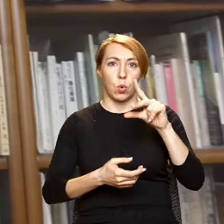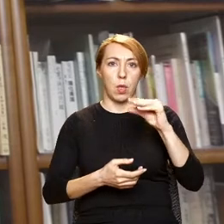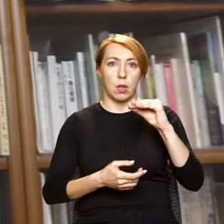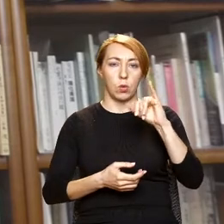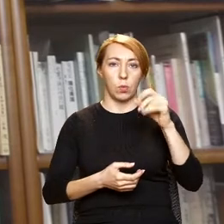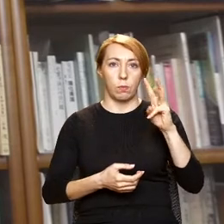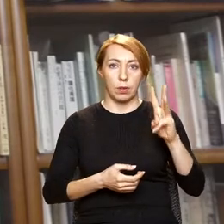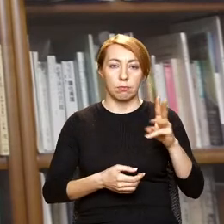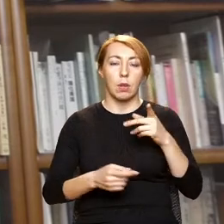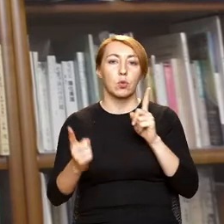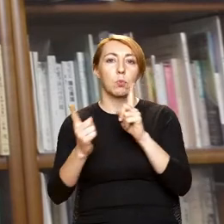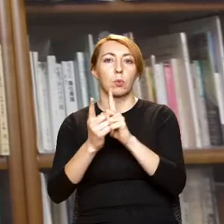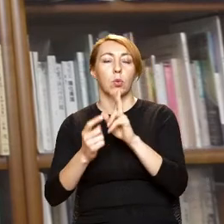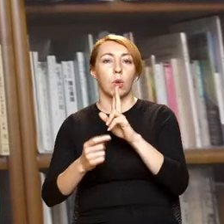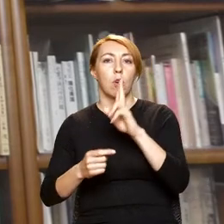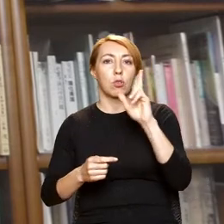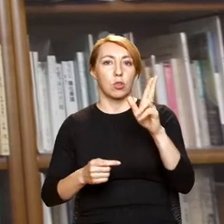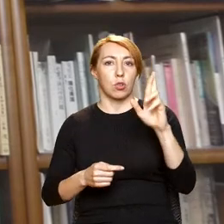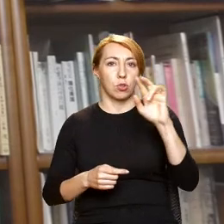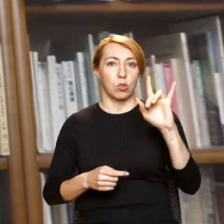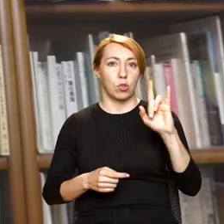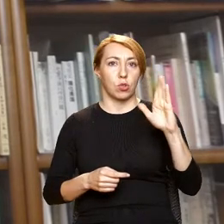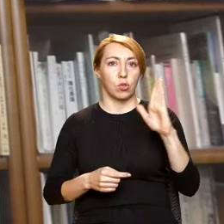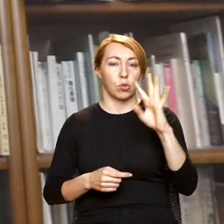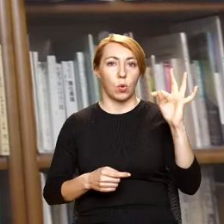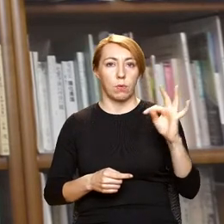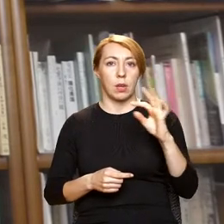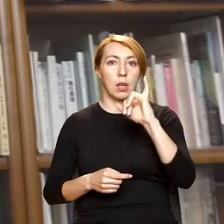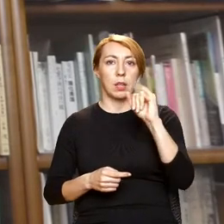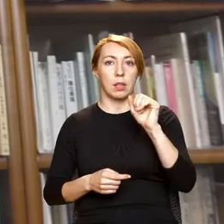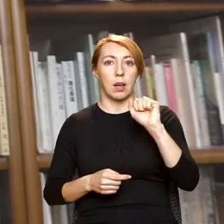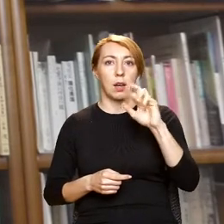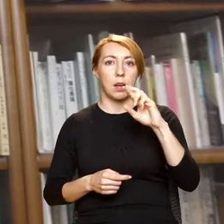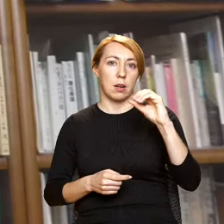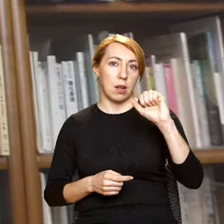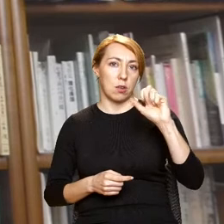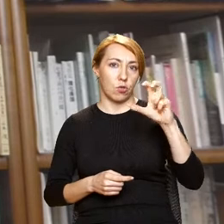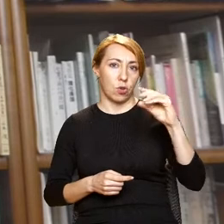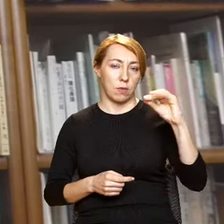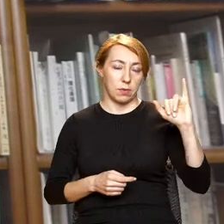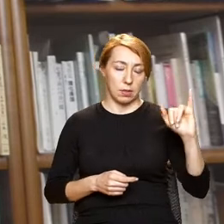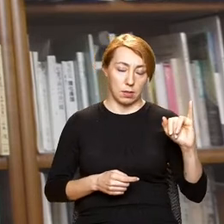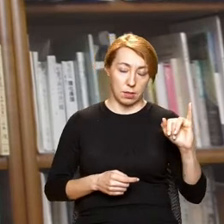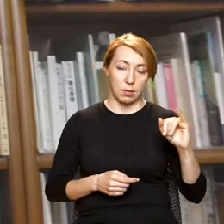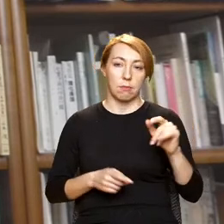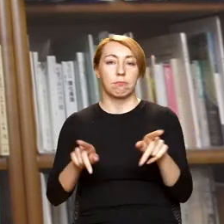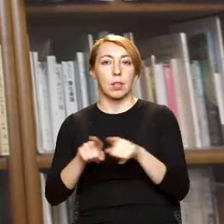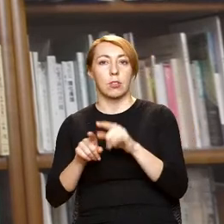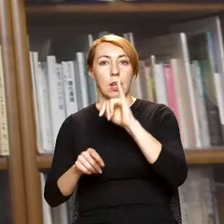panem Krzysztofem Jaraczewskim oraz panią Jadwigą Jaraczewską.